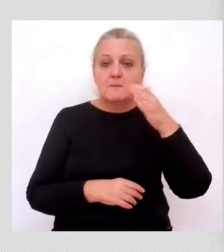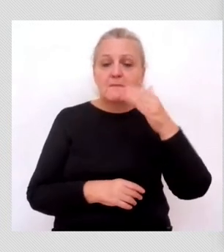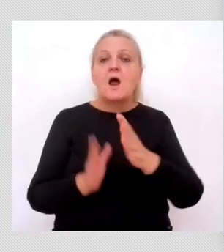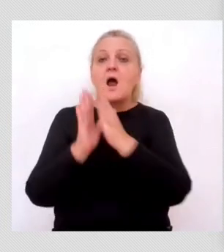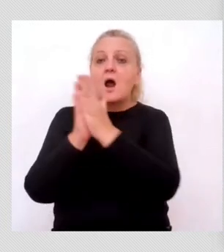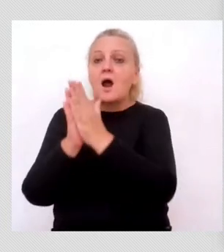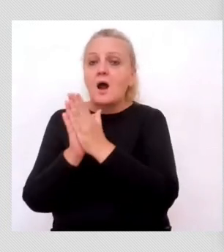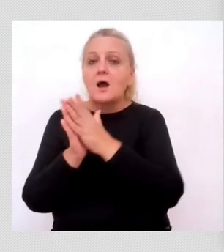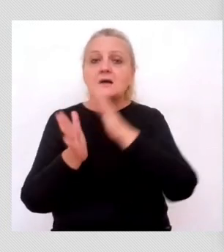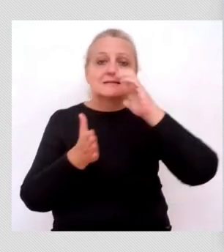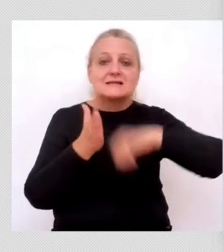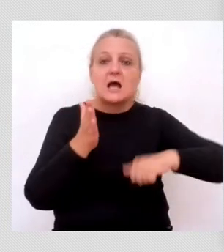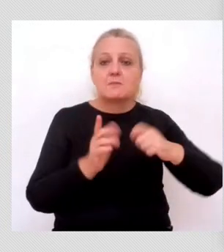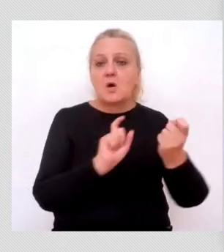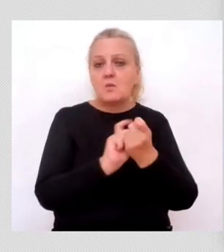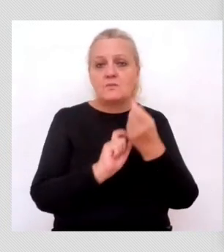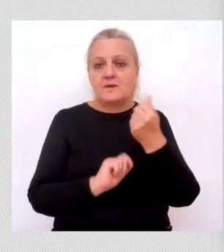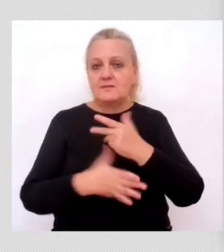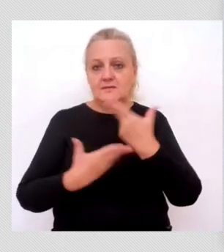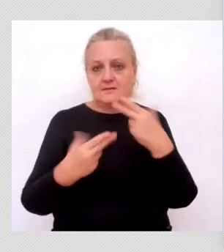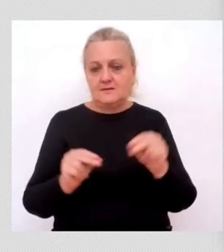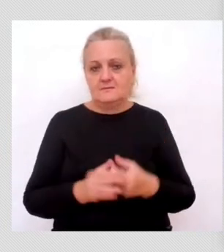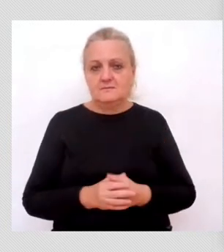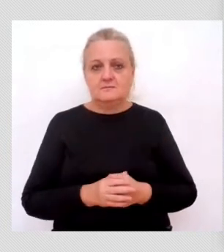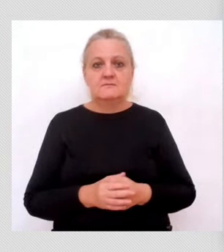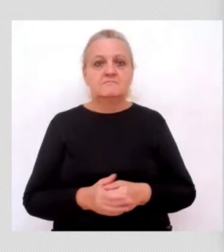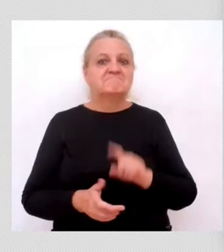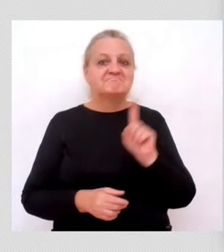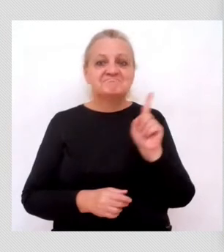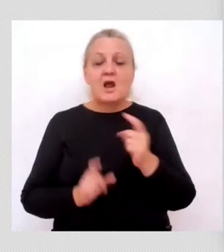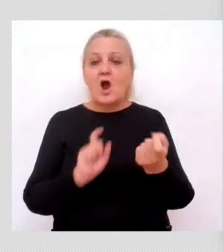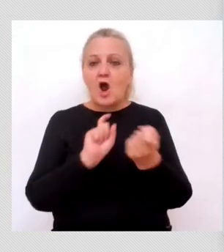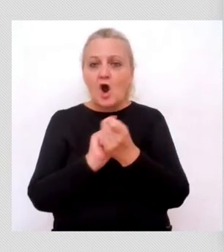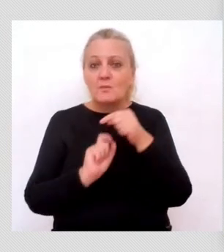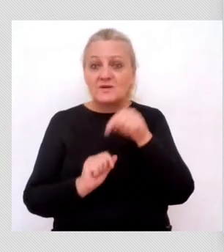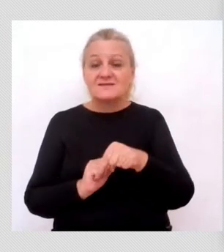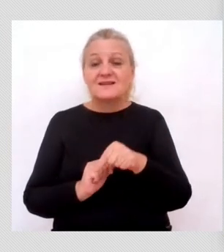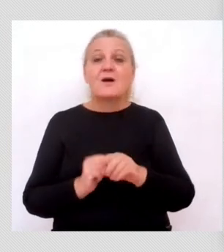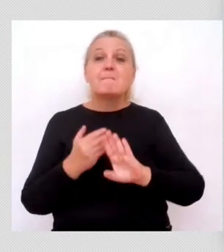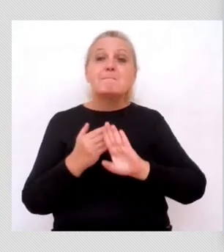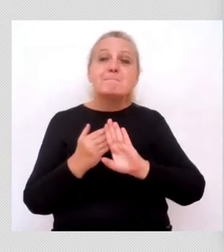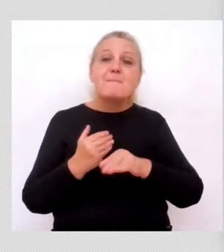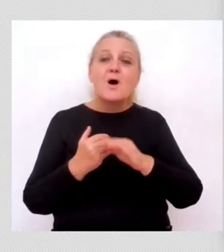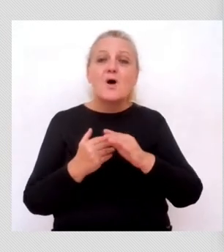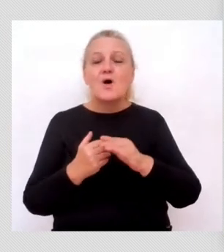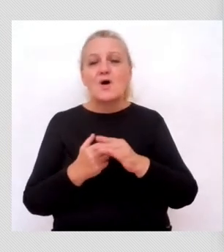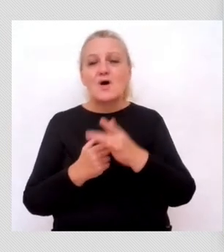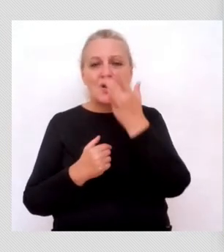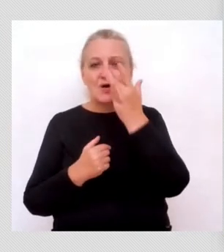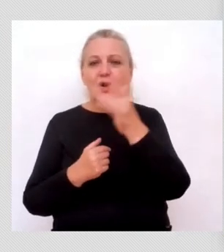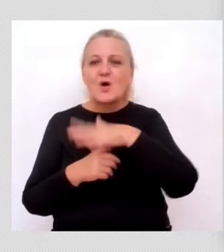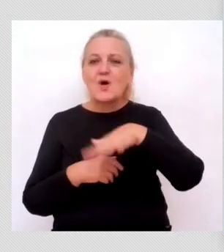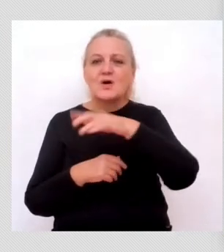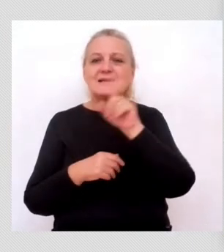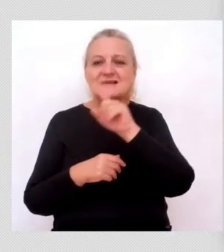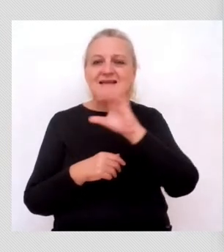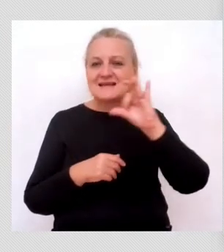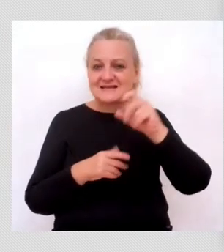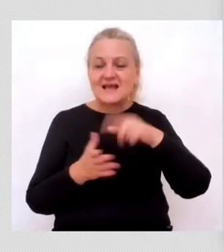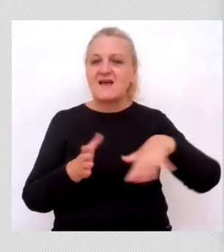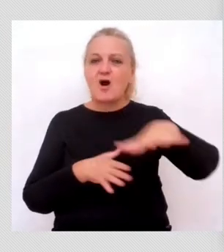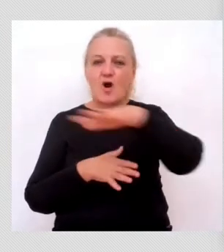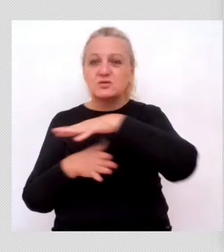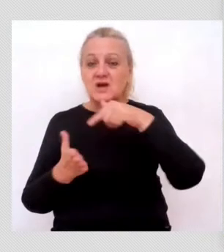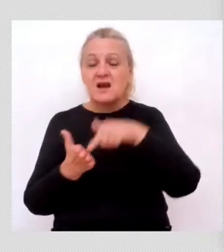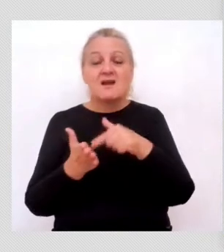żeby nie zabierać opozycji pieniędzy. Opozycja w tych reżimach postsowieckich była tak uzależniona od pieniędzy budżetowych, że szli na wszystkie